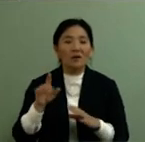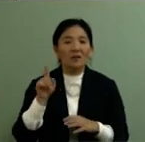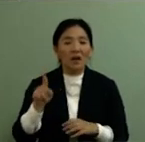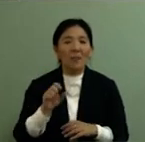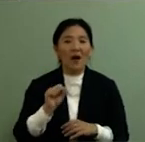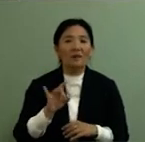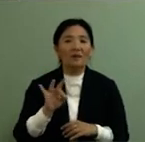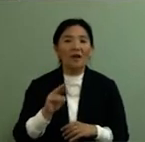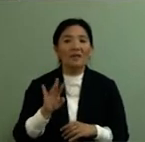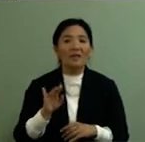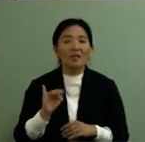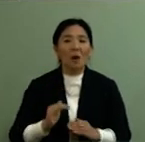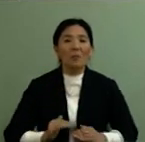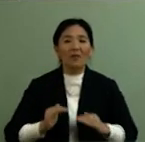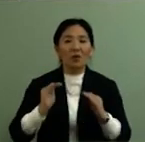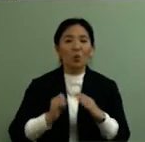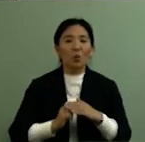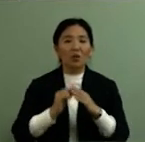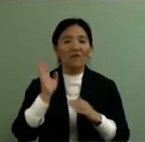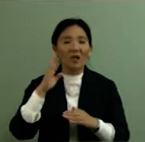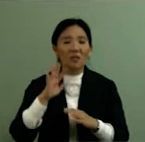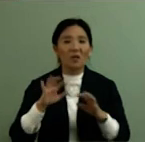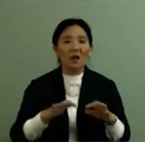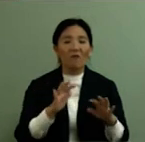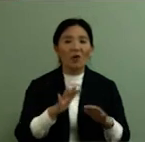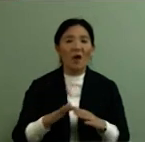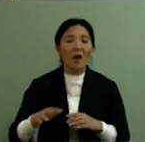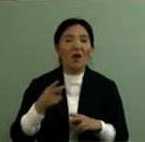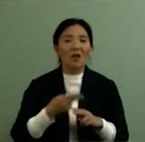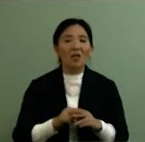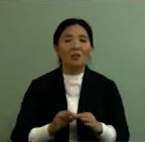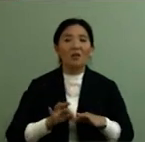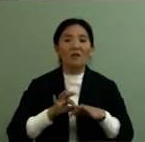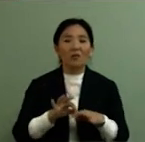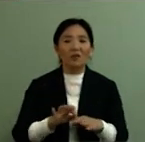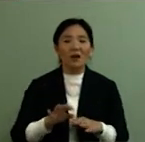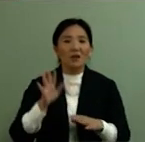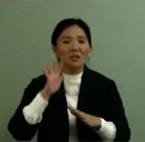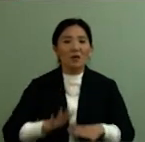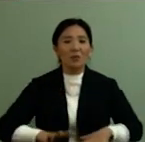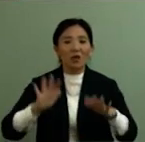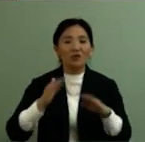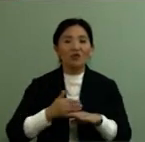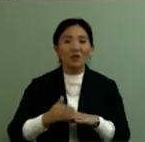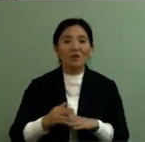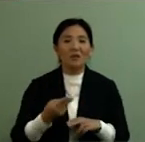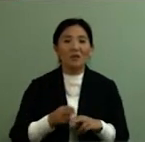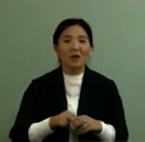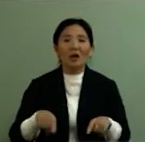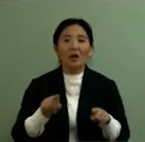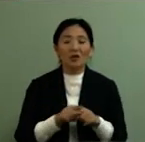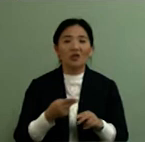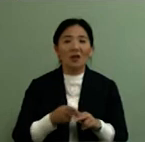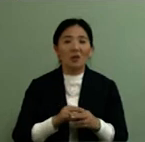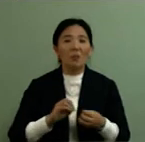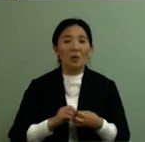Антарктиде, поднимается уровень воды мирового океана. Это приводит к затоплению части прибрежных государств. Конечно,